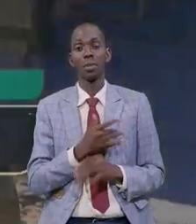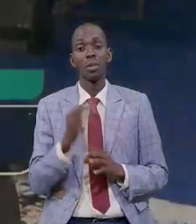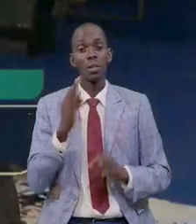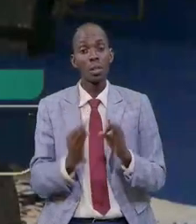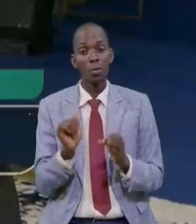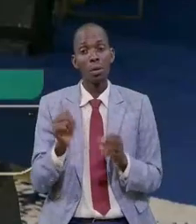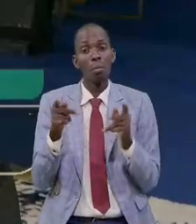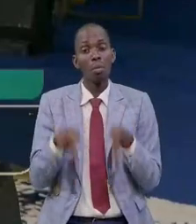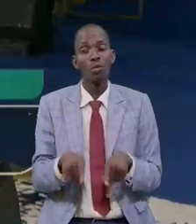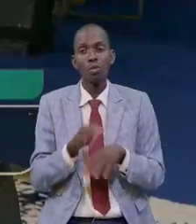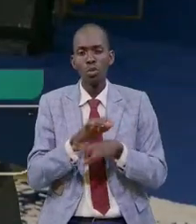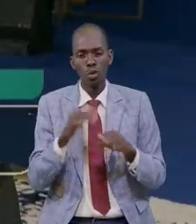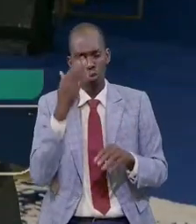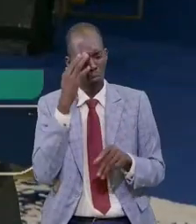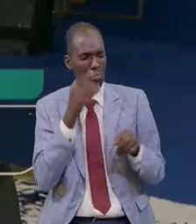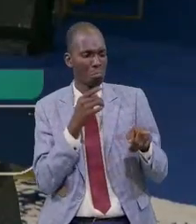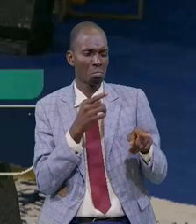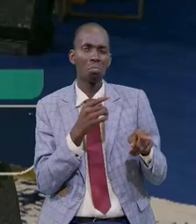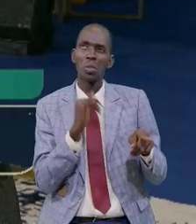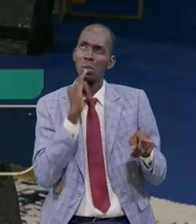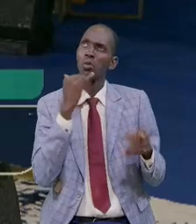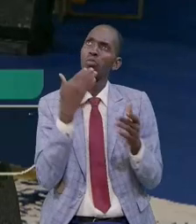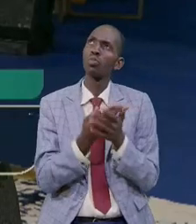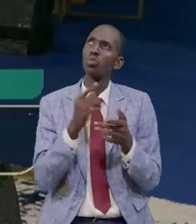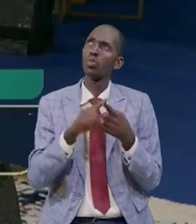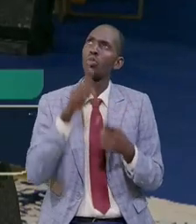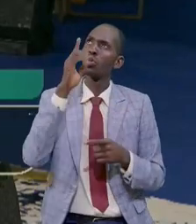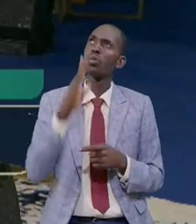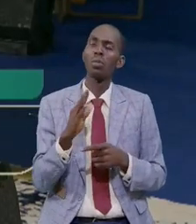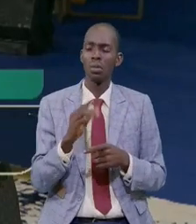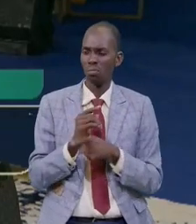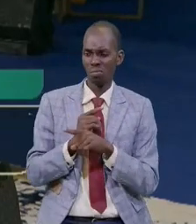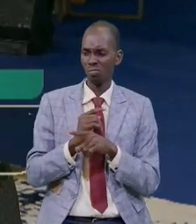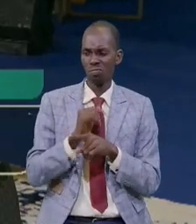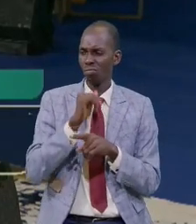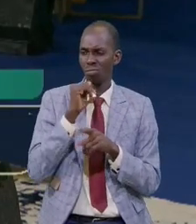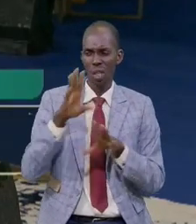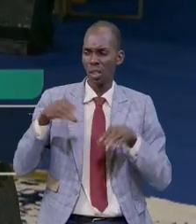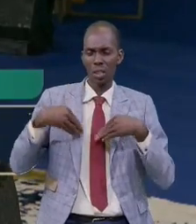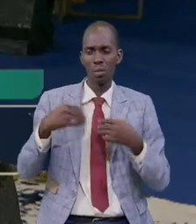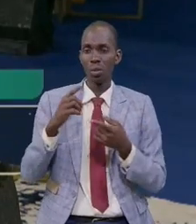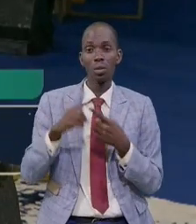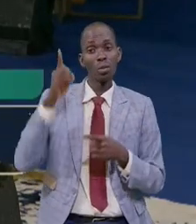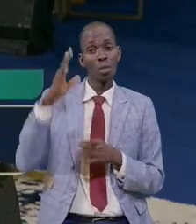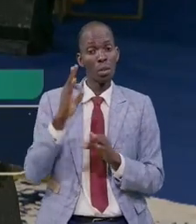suivre comment sera-t-il que ceci acceptable ou ceci n'est pas acceptable de